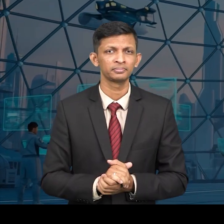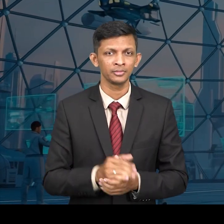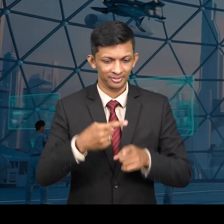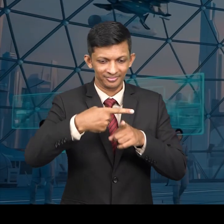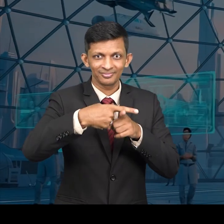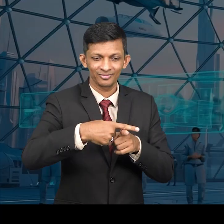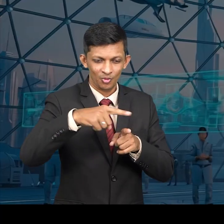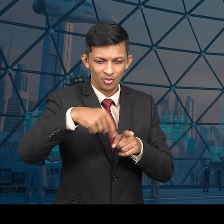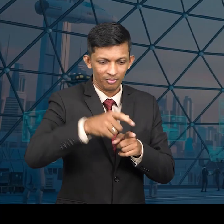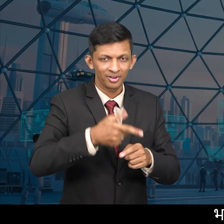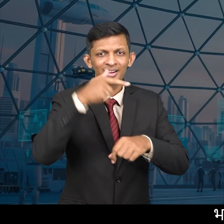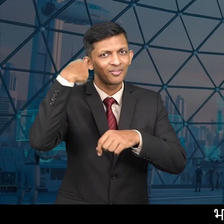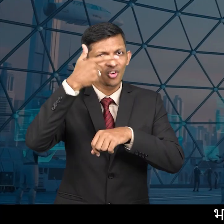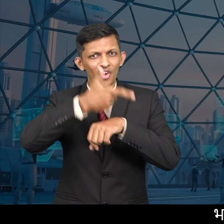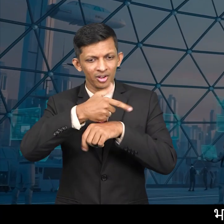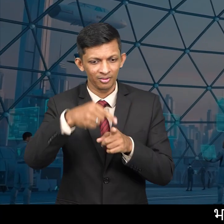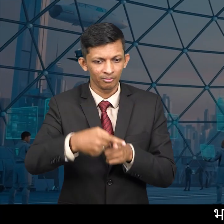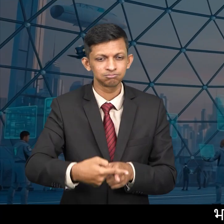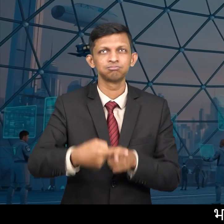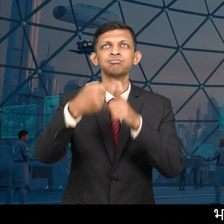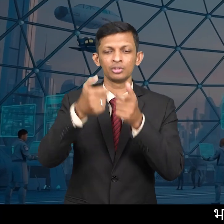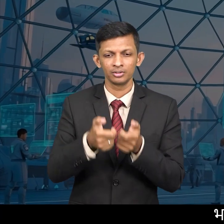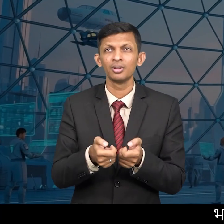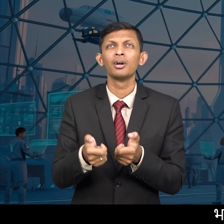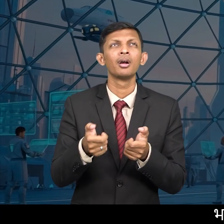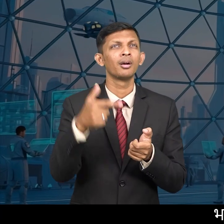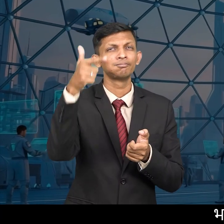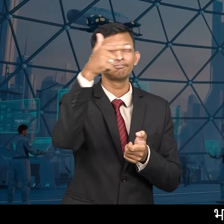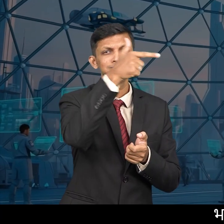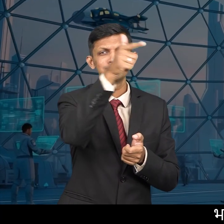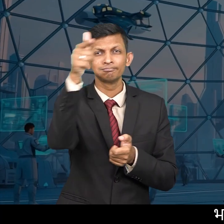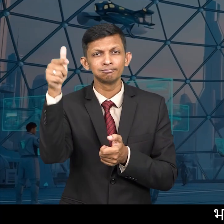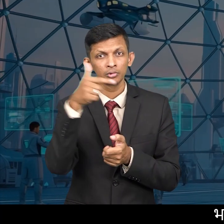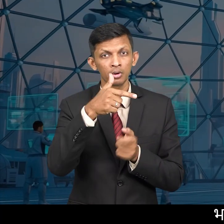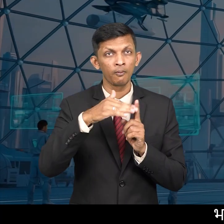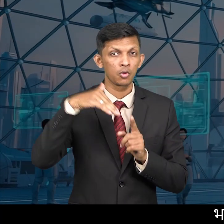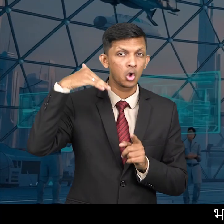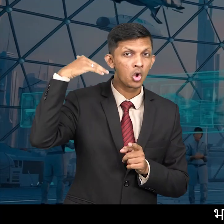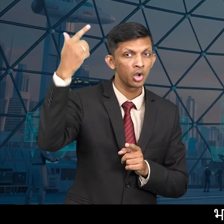उड़ने वाली ड्रोन। भविष्य रोमांचक होने वाला है।